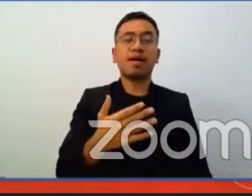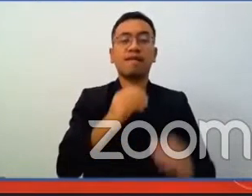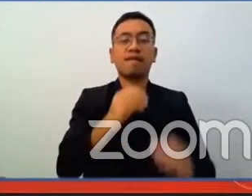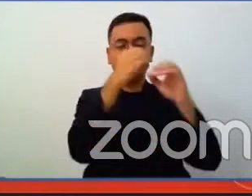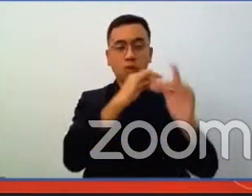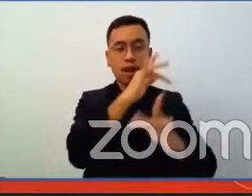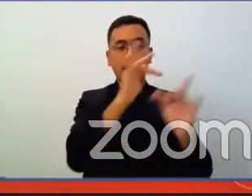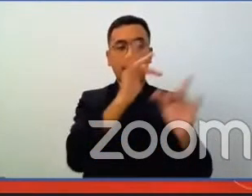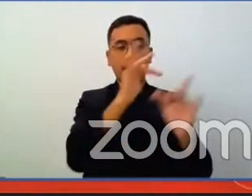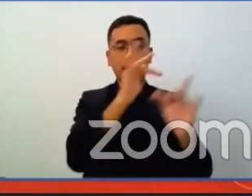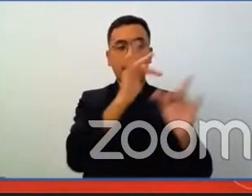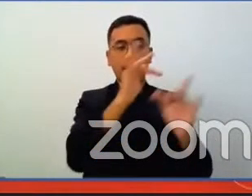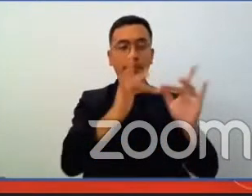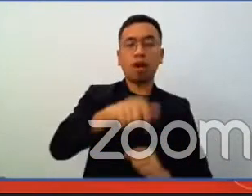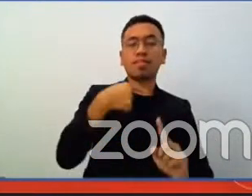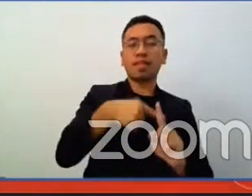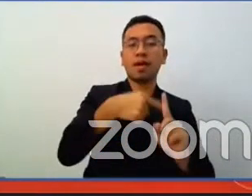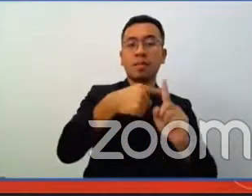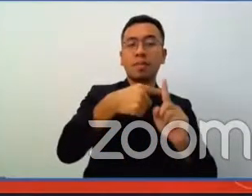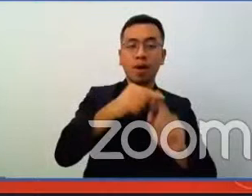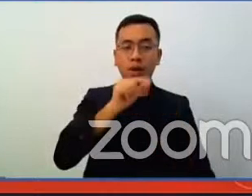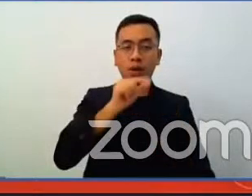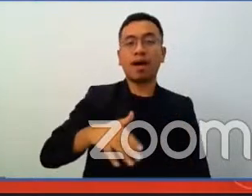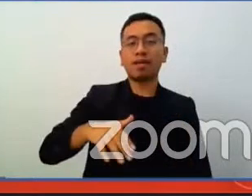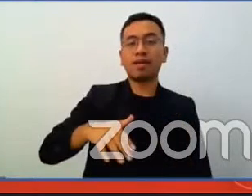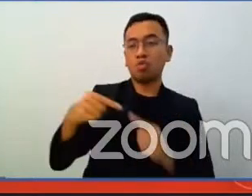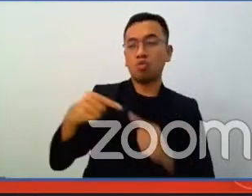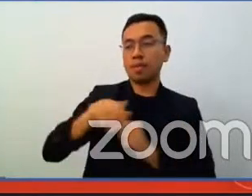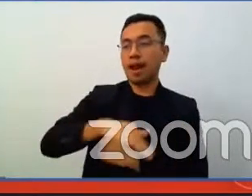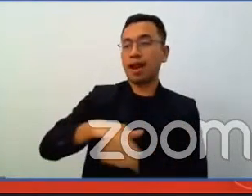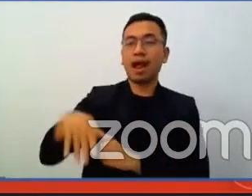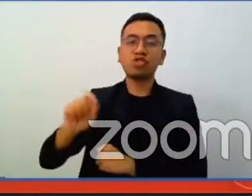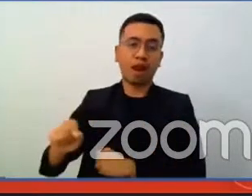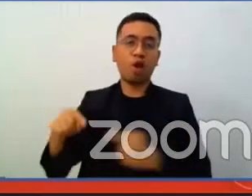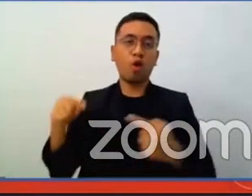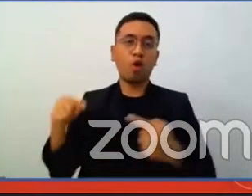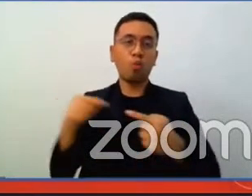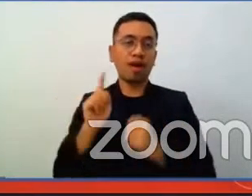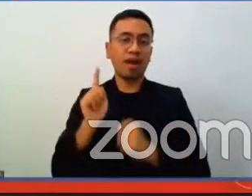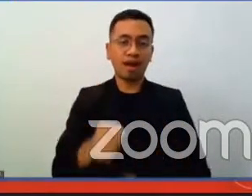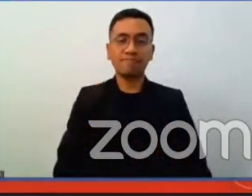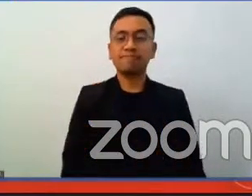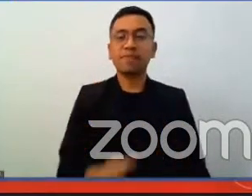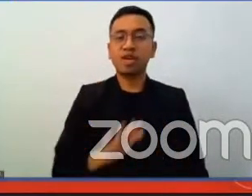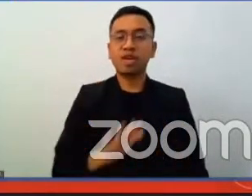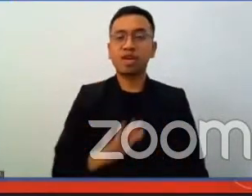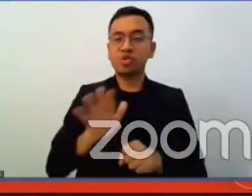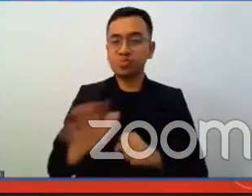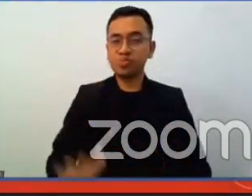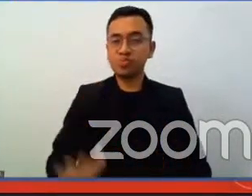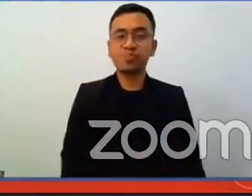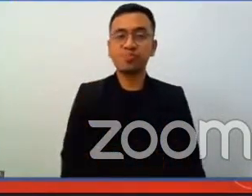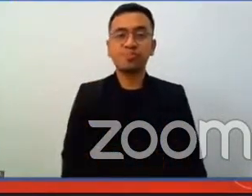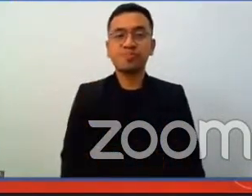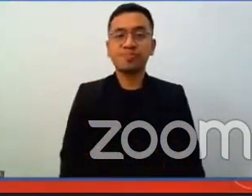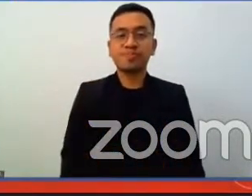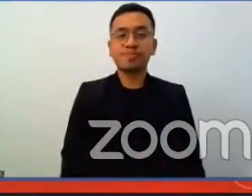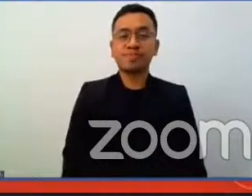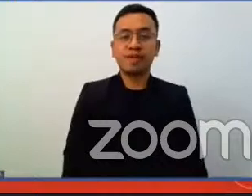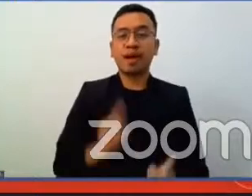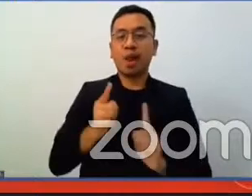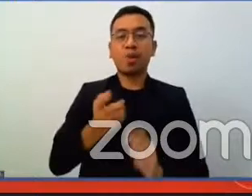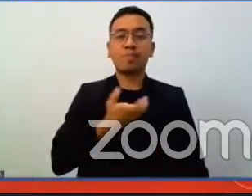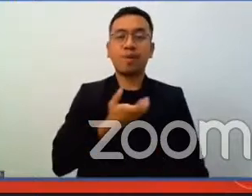lab yang relevan untuk anak didik kita. Begitu saja Bapak Ibu, sharing dari